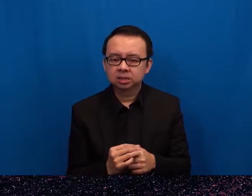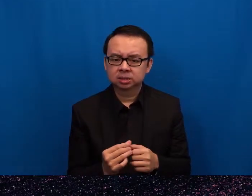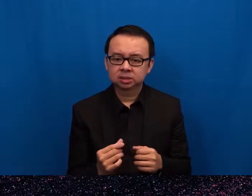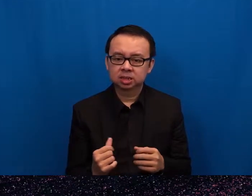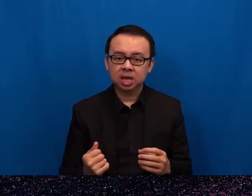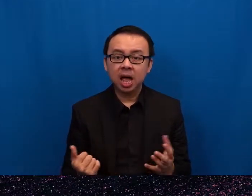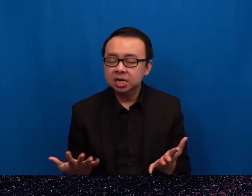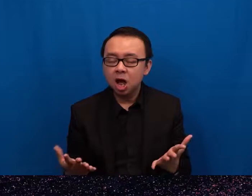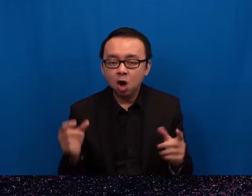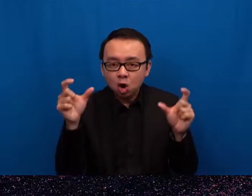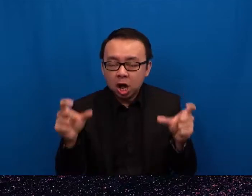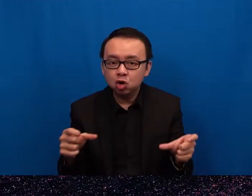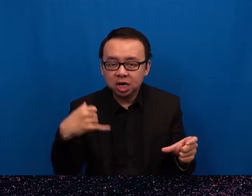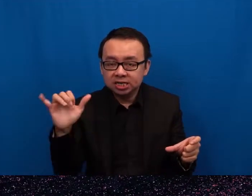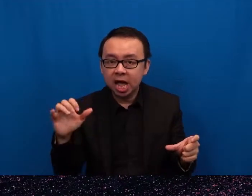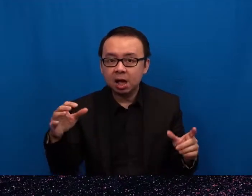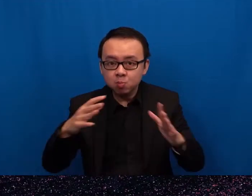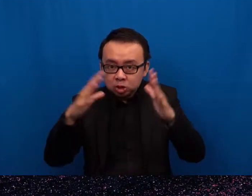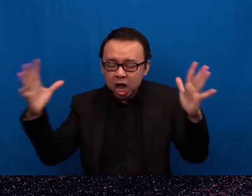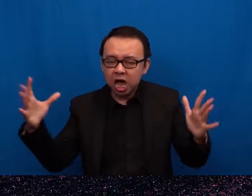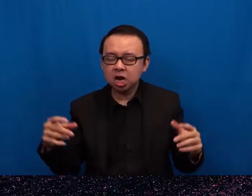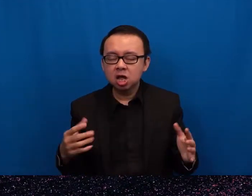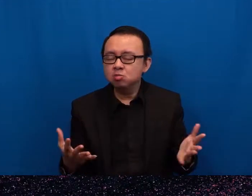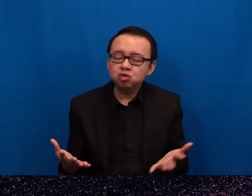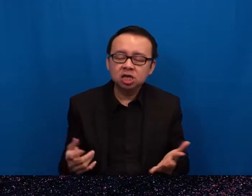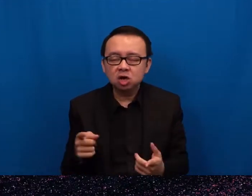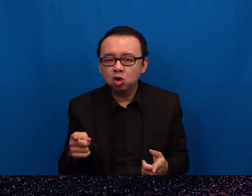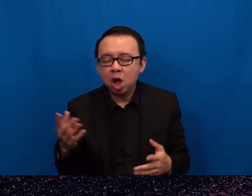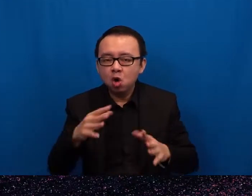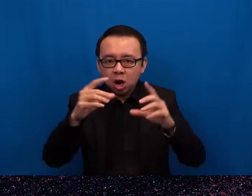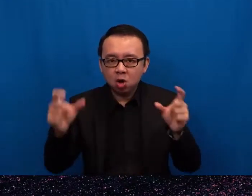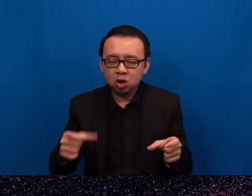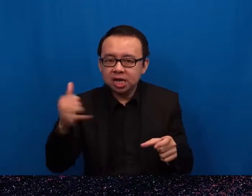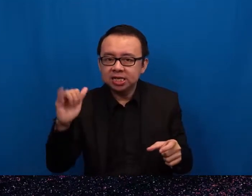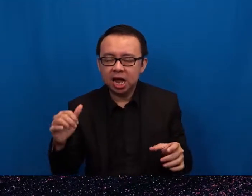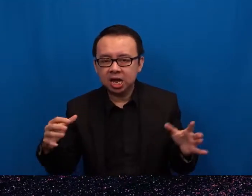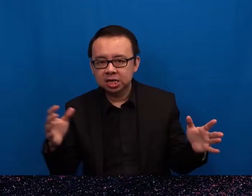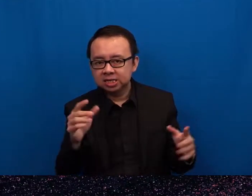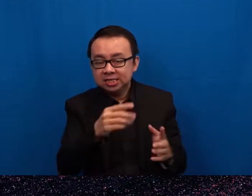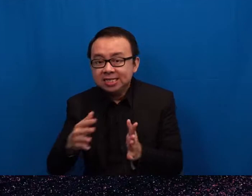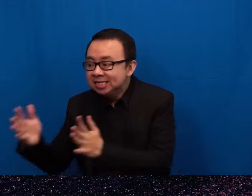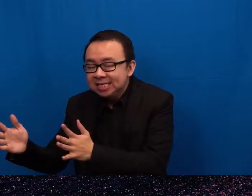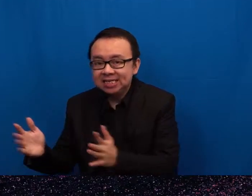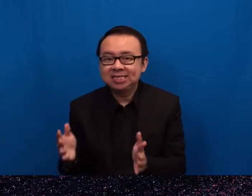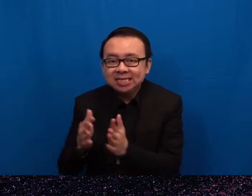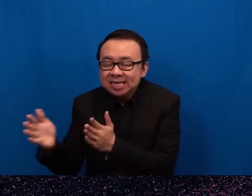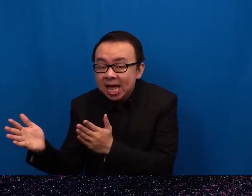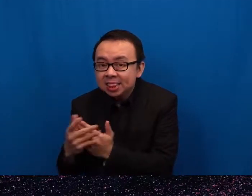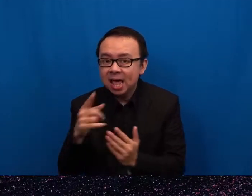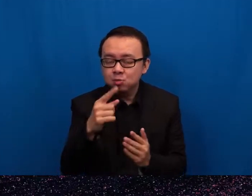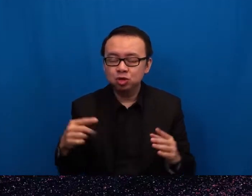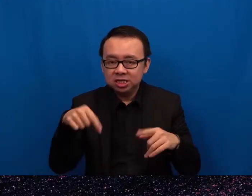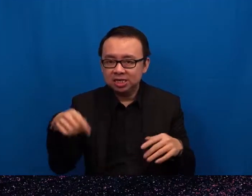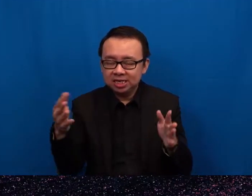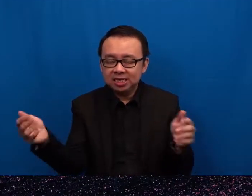sebelah kiri Anda itu keluarga yang setiap hari KDART, kekerasan di dalam rumahnya. Di sebelah kanan Anda ada ateis,